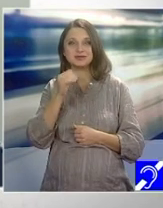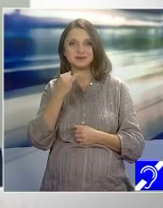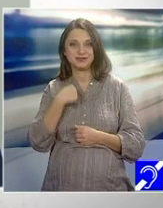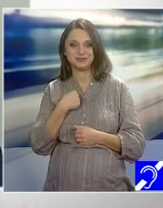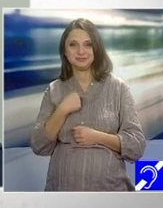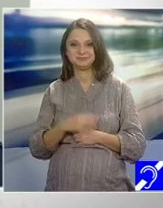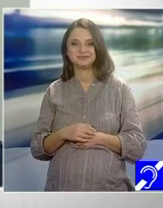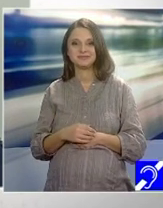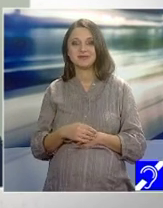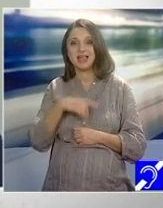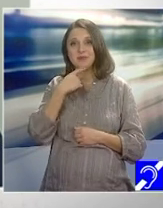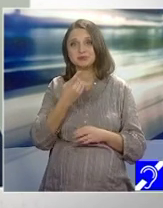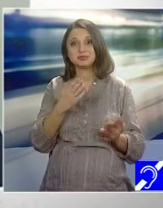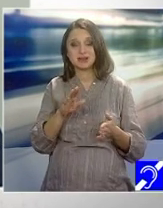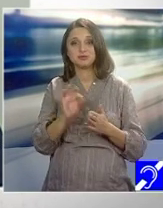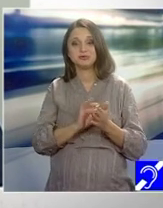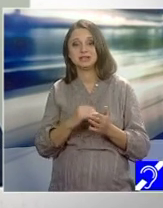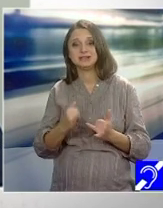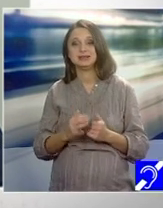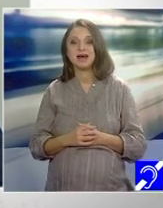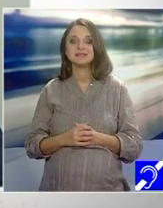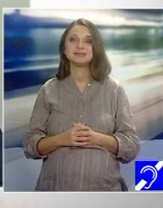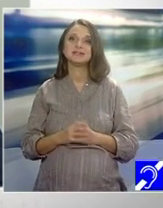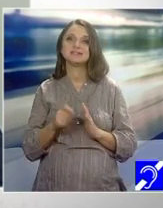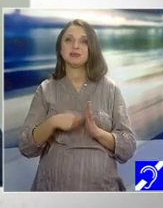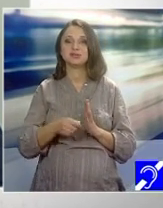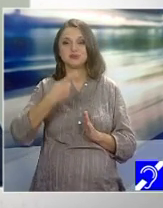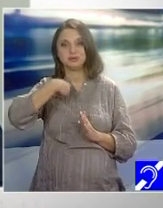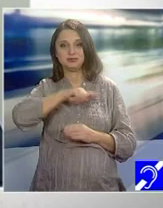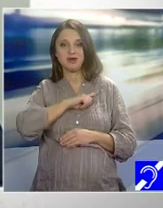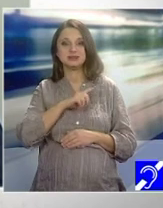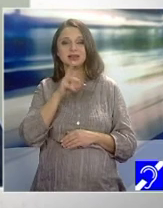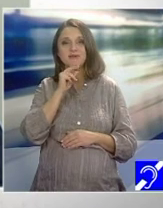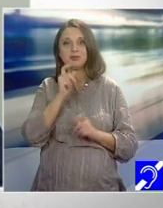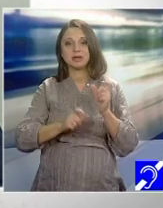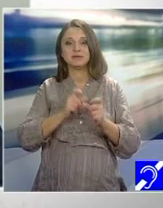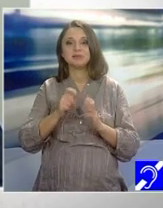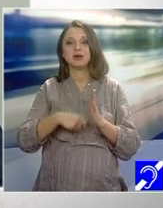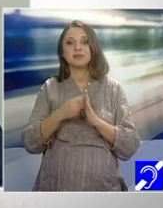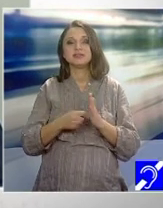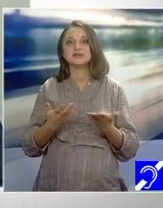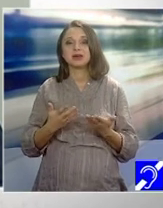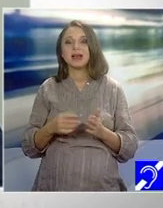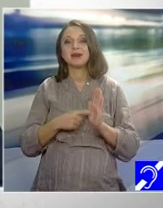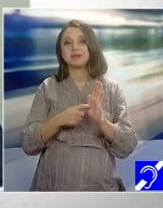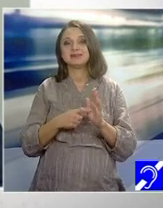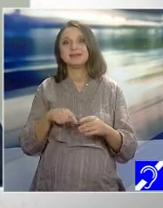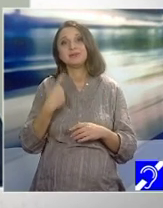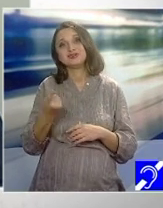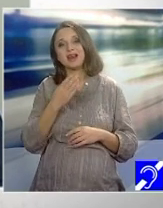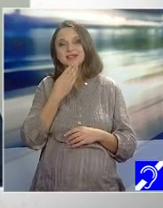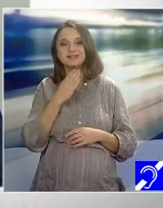fel cum vă spuneam, doamnelor, domnilor, la începutul ediției de astăzi a emisiunii Fără Prejudecăți, vorbim despre o emisiune în care vă prezentăm cealaltă